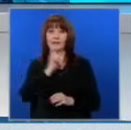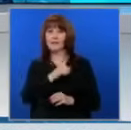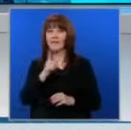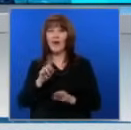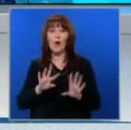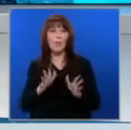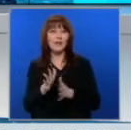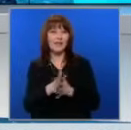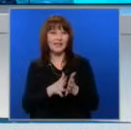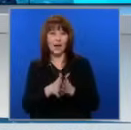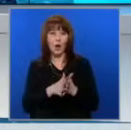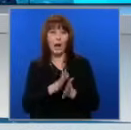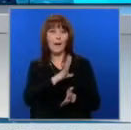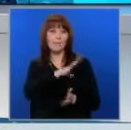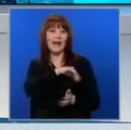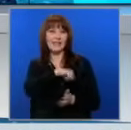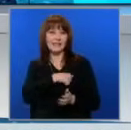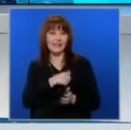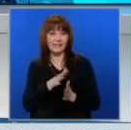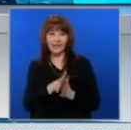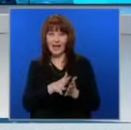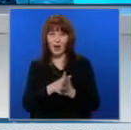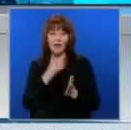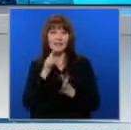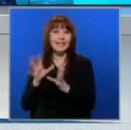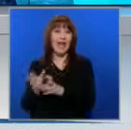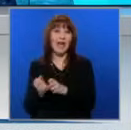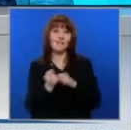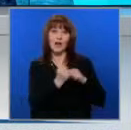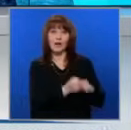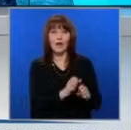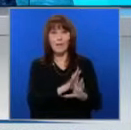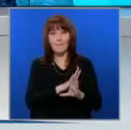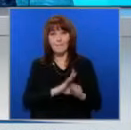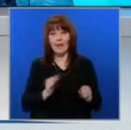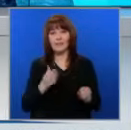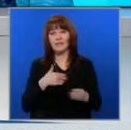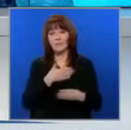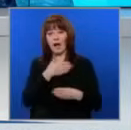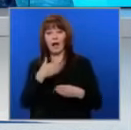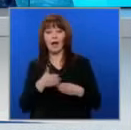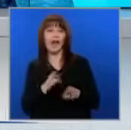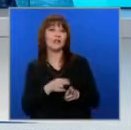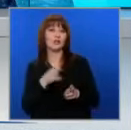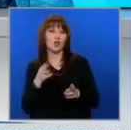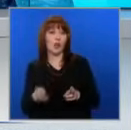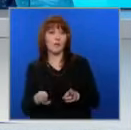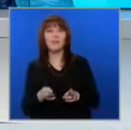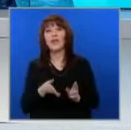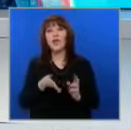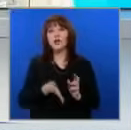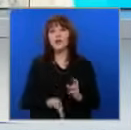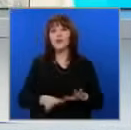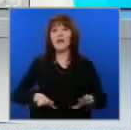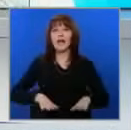цивилното население, палестинско население, да се евакуира без да бъде обявен краен срок за това. Южният град